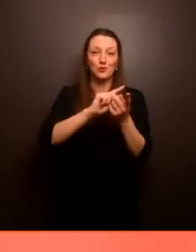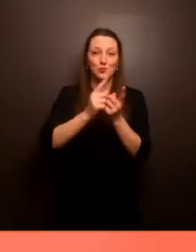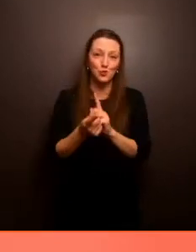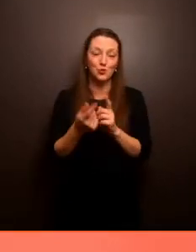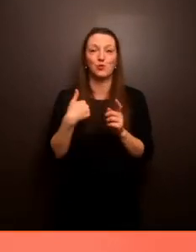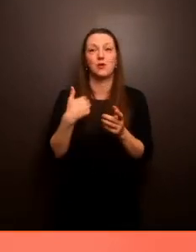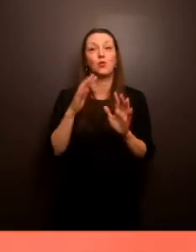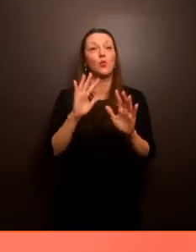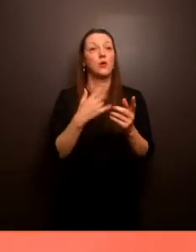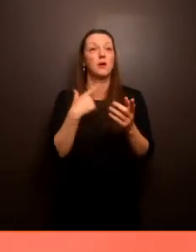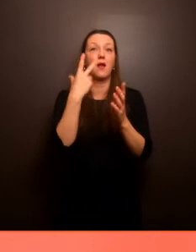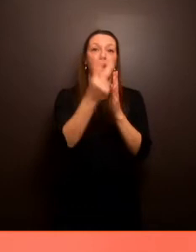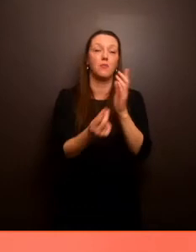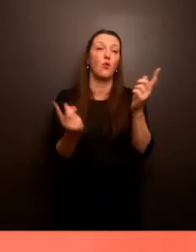veel.